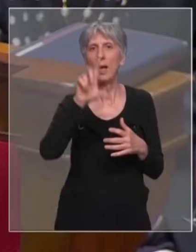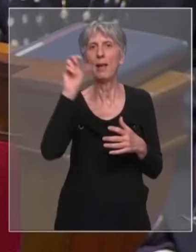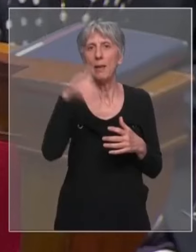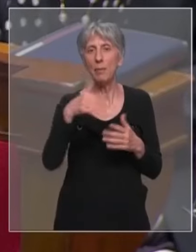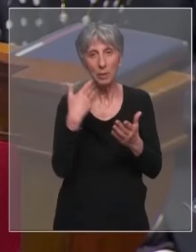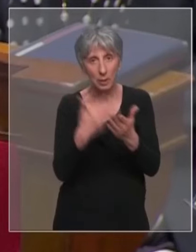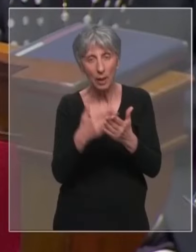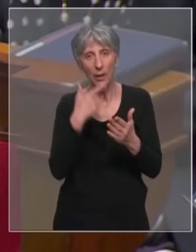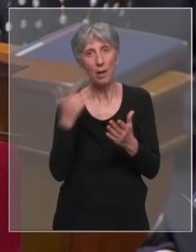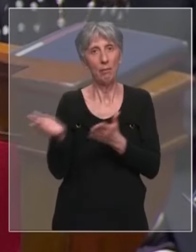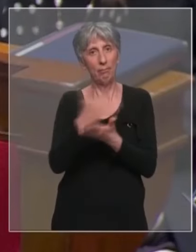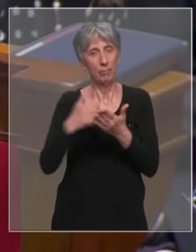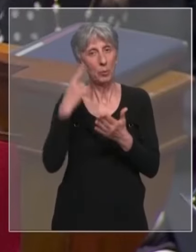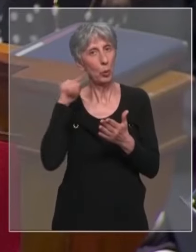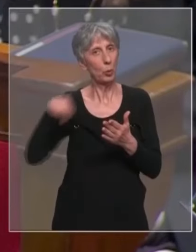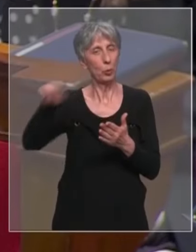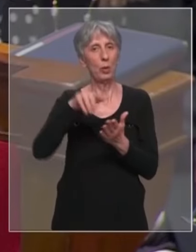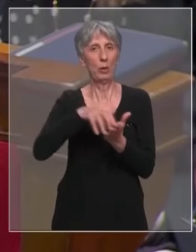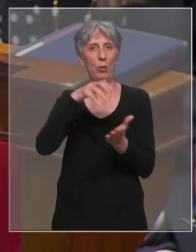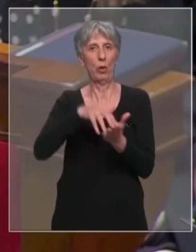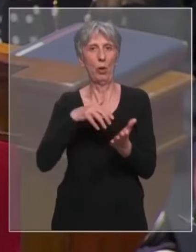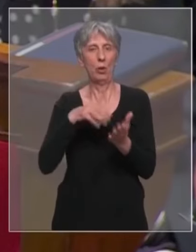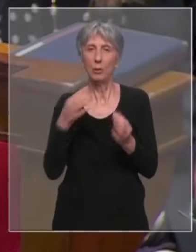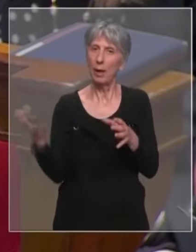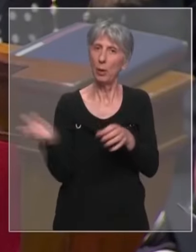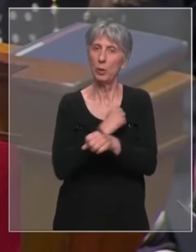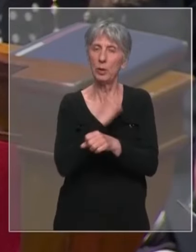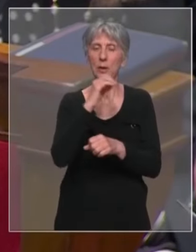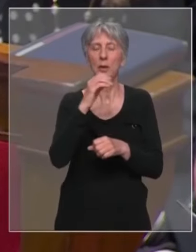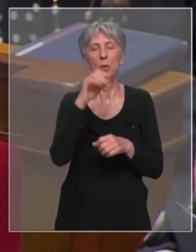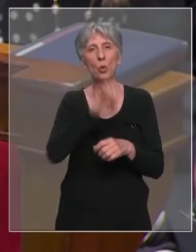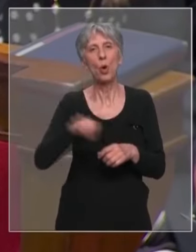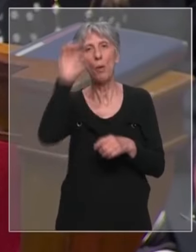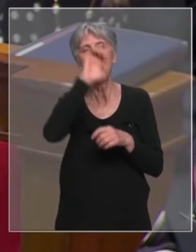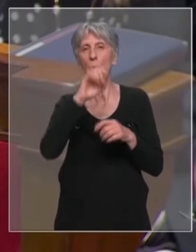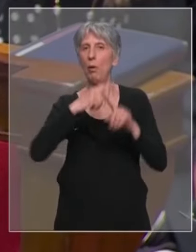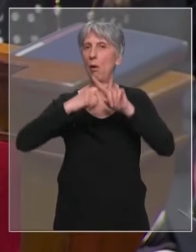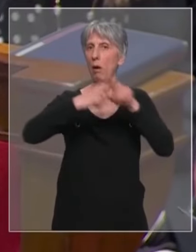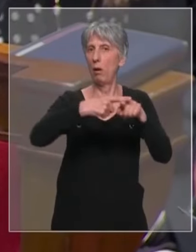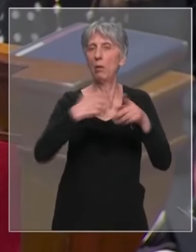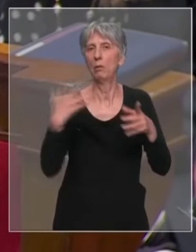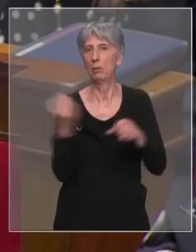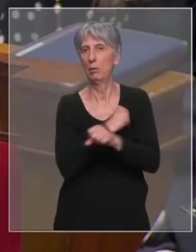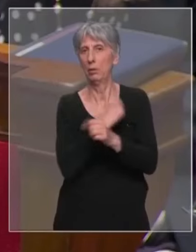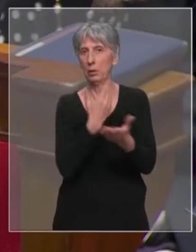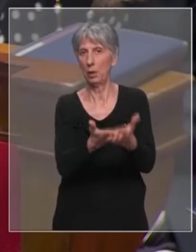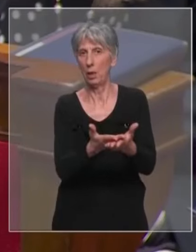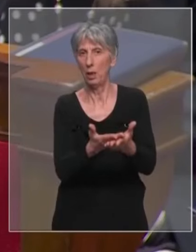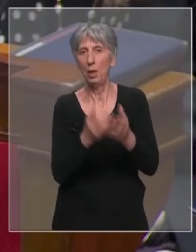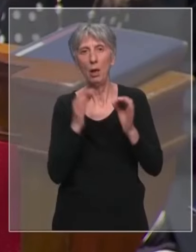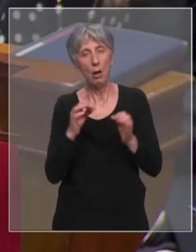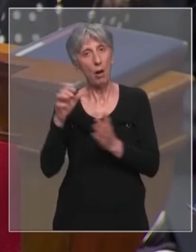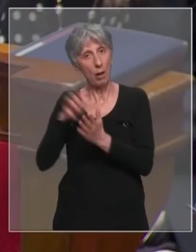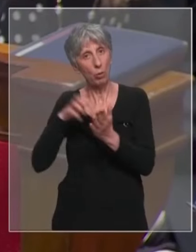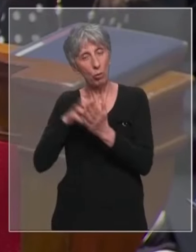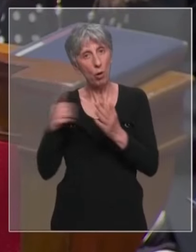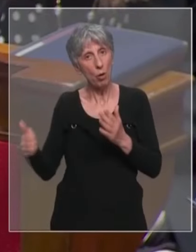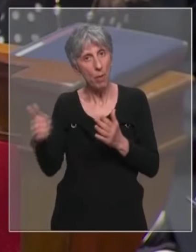Ce sont les mesures que nous avons obtenues au niveau de la Commission européenne et les agriculteurs